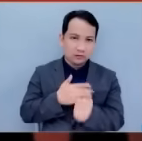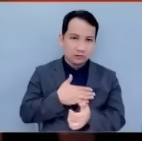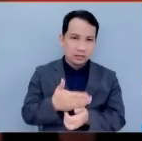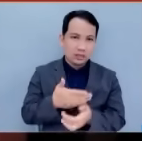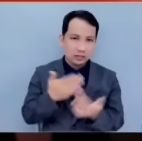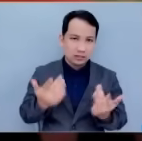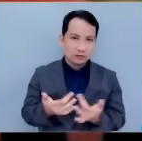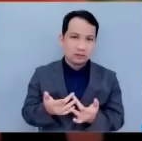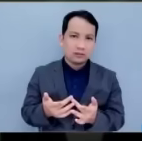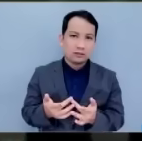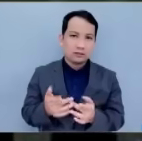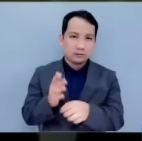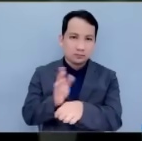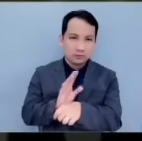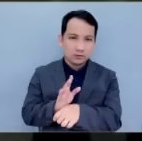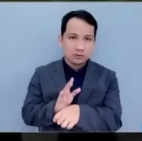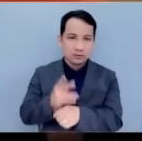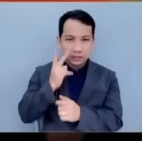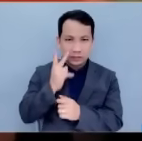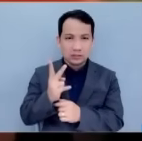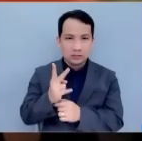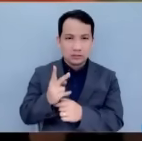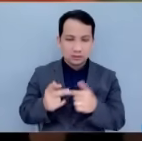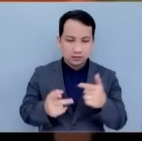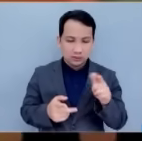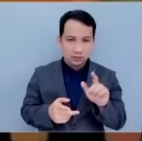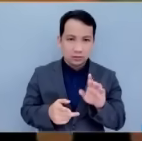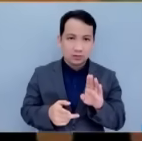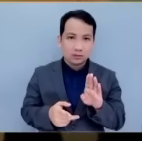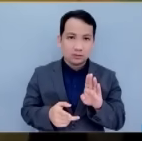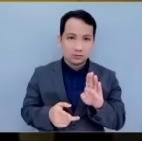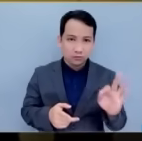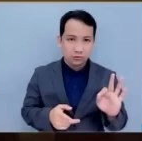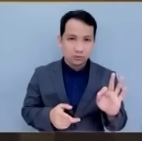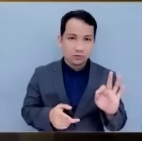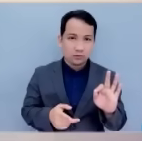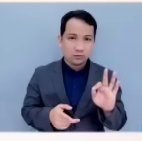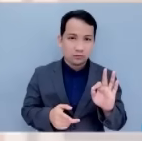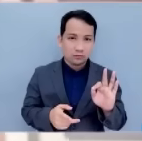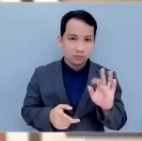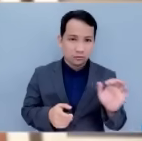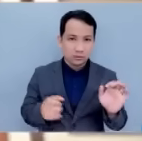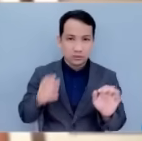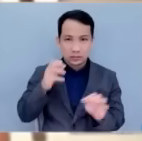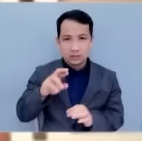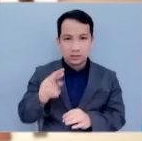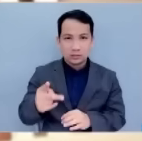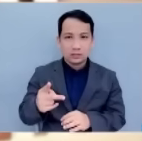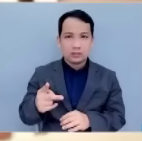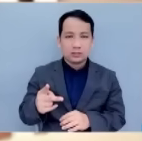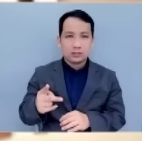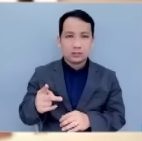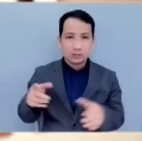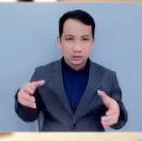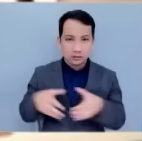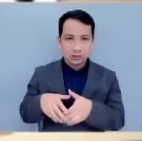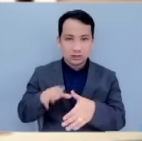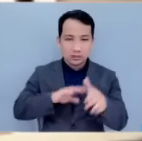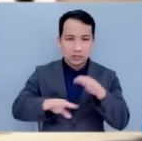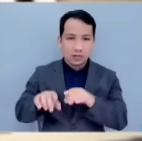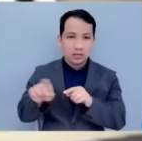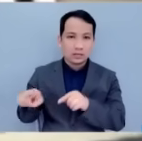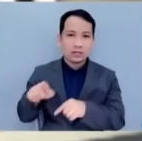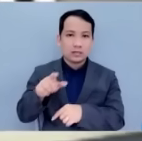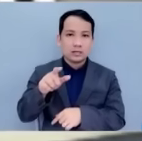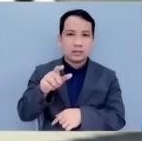pelikulang yan, naging nobyo ni Jacqueline si Mark hanggang magbunga ang kanilang pagmamahalan. Si Andrea Nicole o mas kilala bilang si